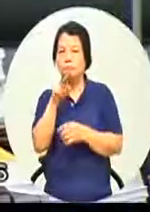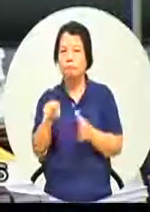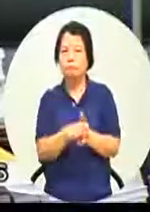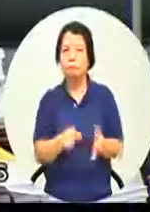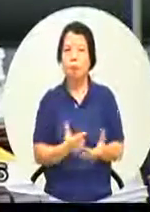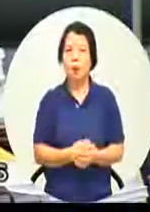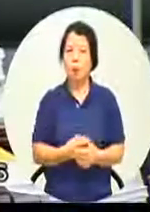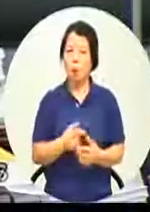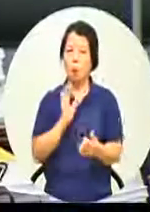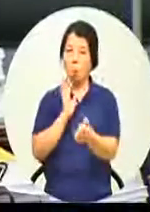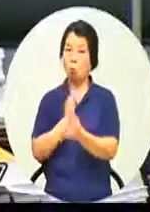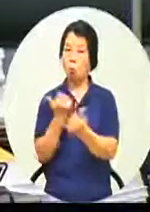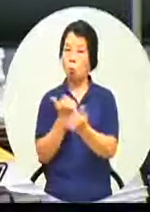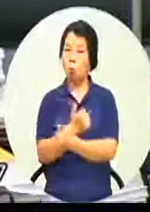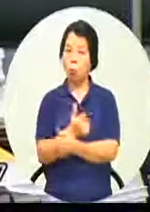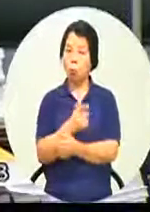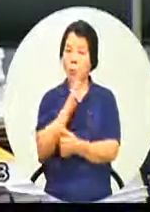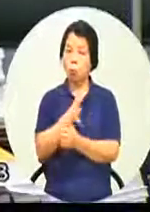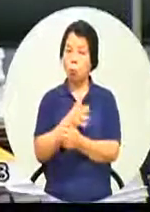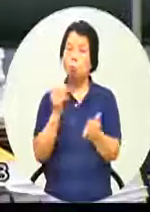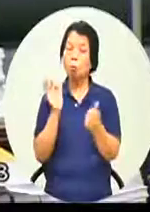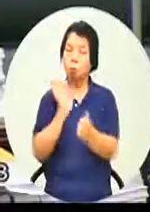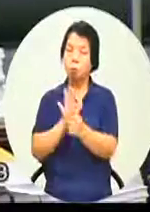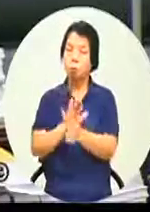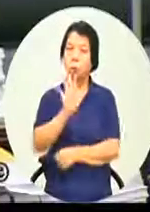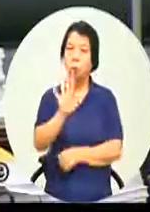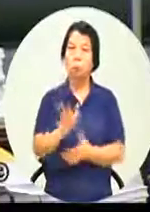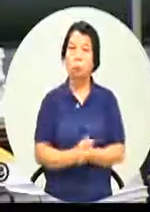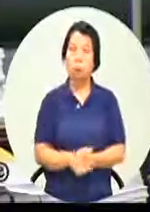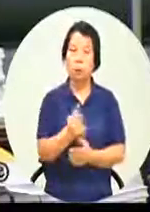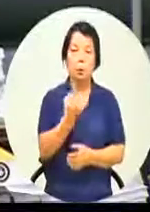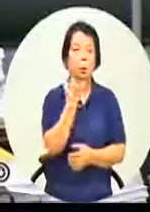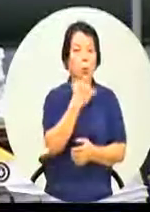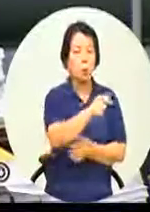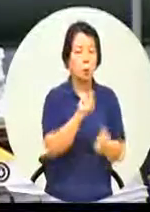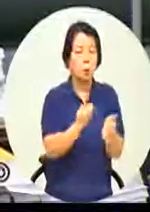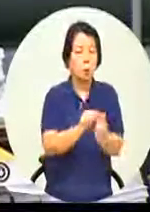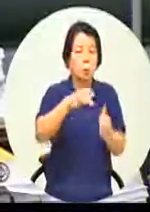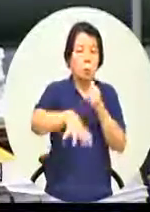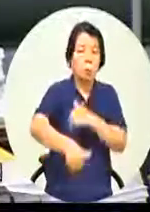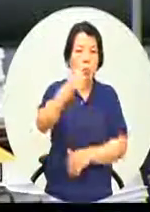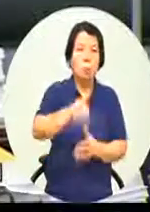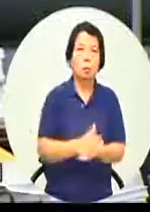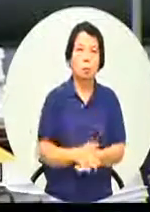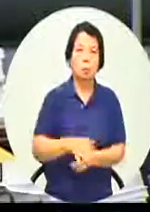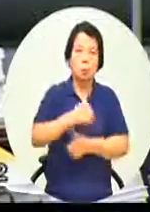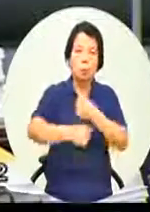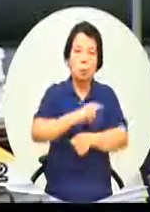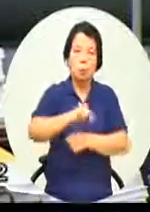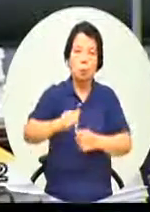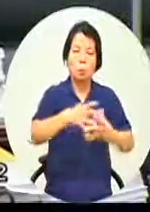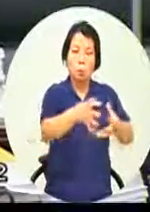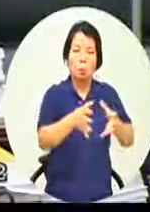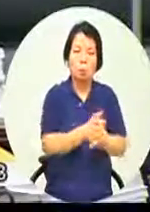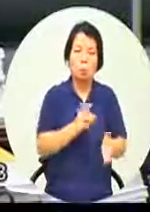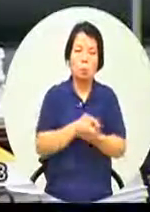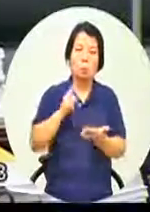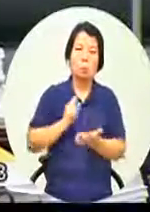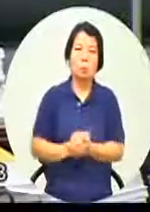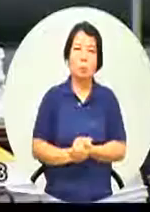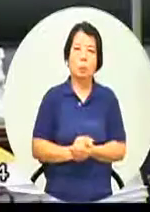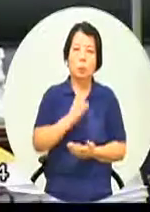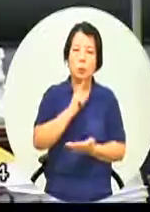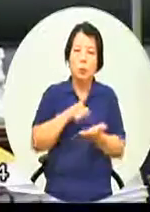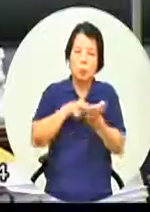我也替你们来说明。你也可以问一下副局长，当天动保团体在陈情抗议的时